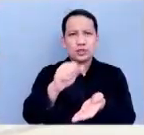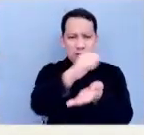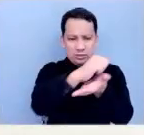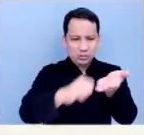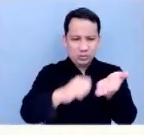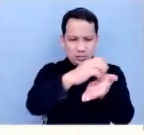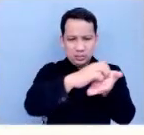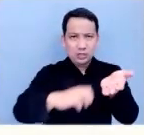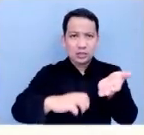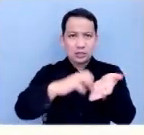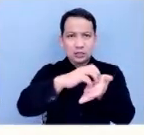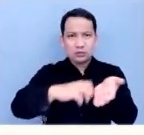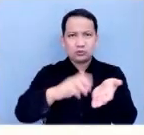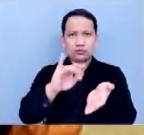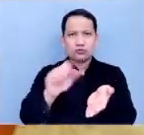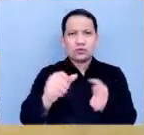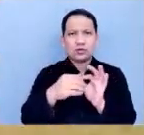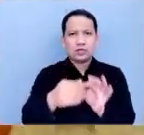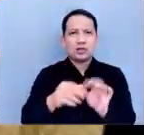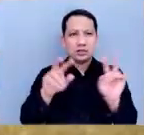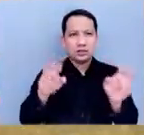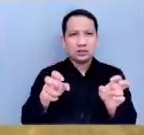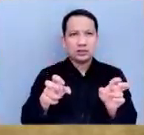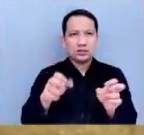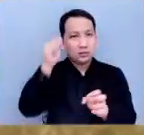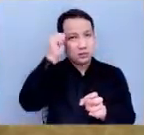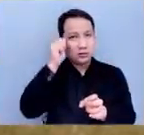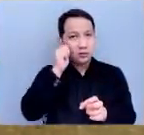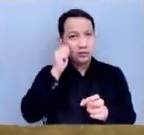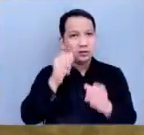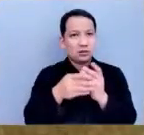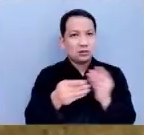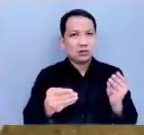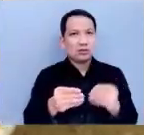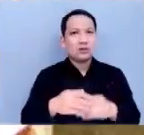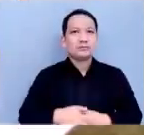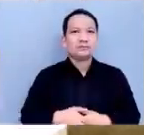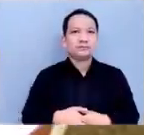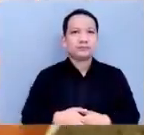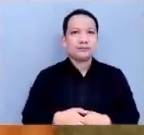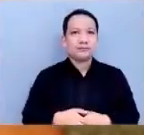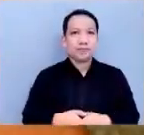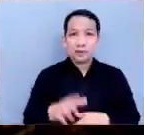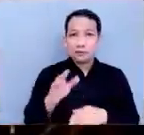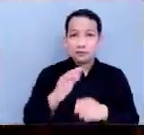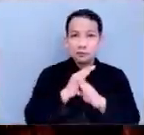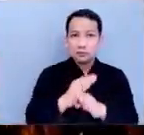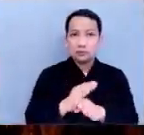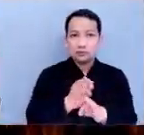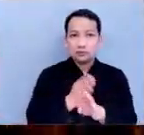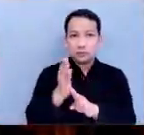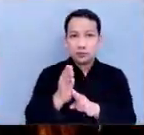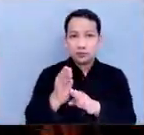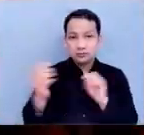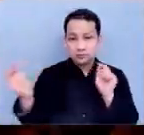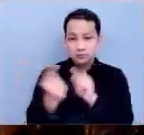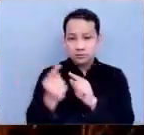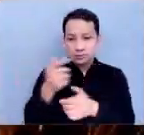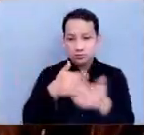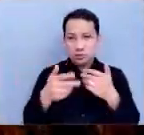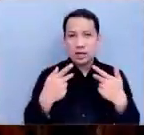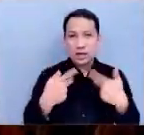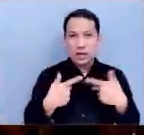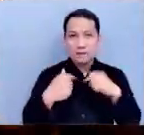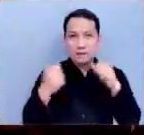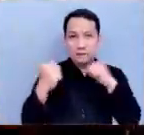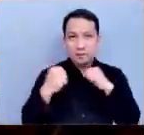ang tawag ay kuyumad at ang mga adult form or full grown na adult na kuto. Iwasan din po ang direktang pakikipag-interact sa mga taong may